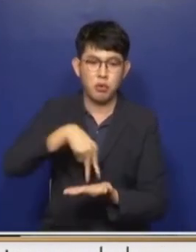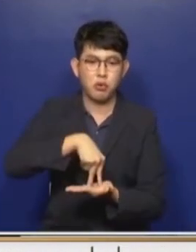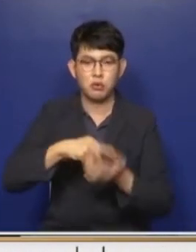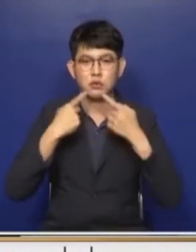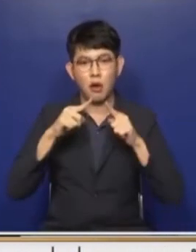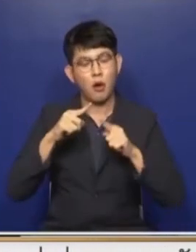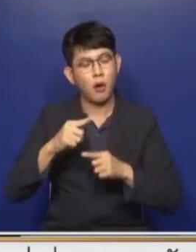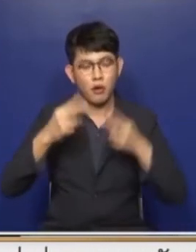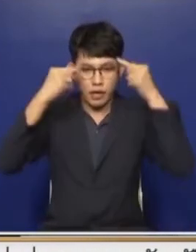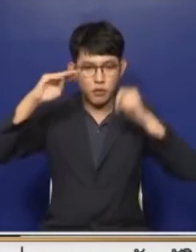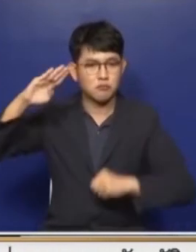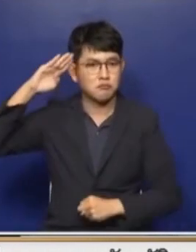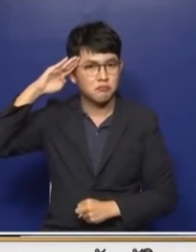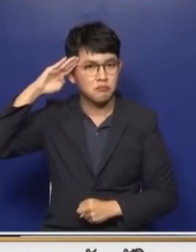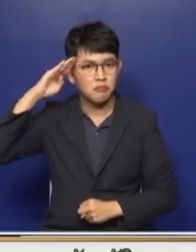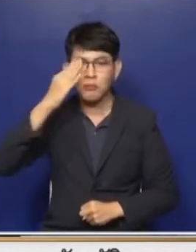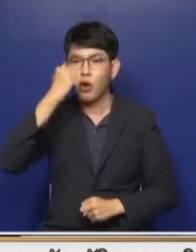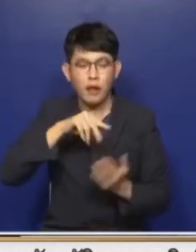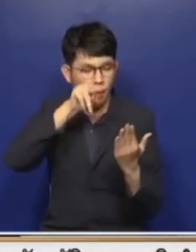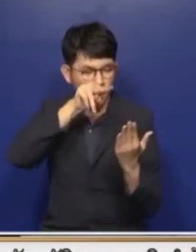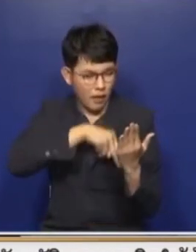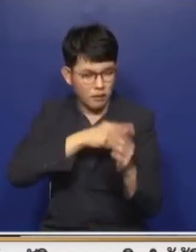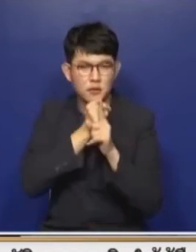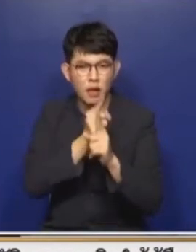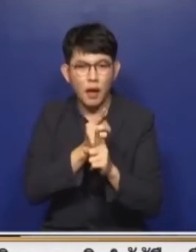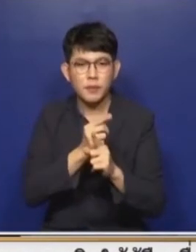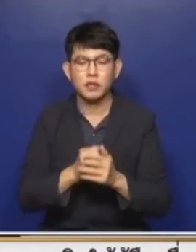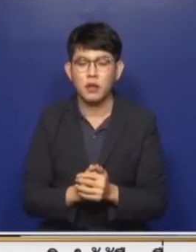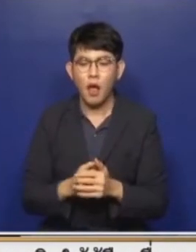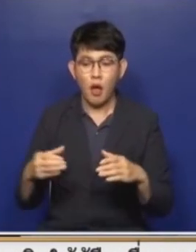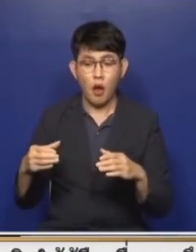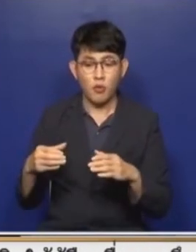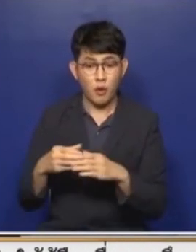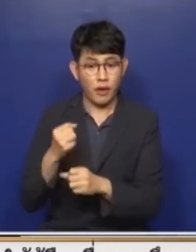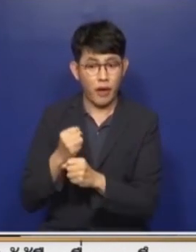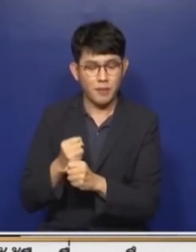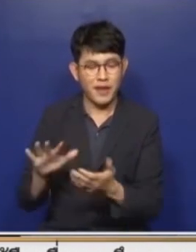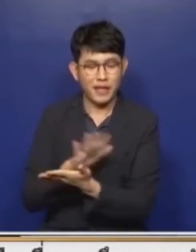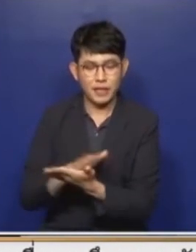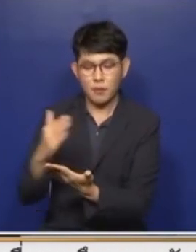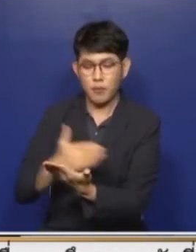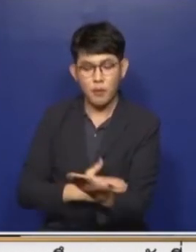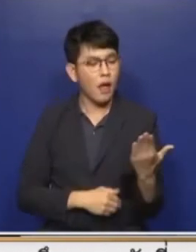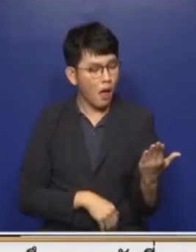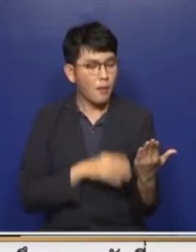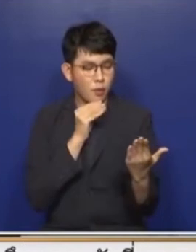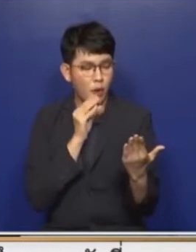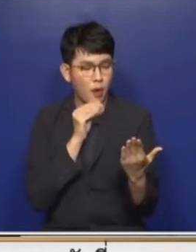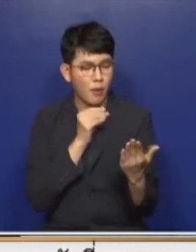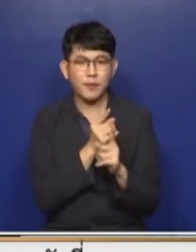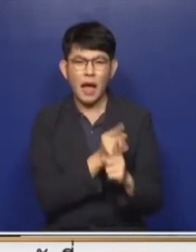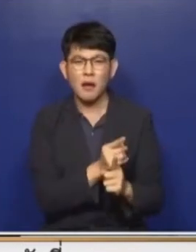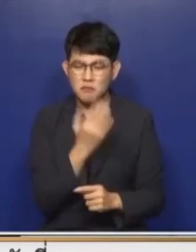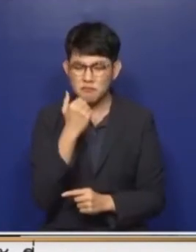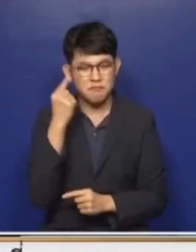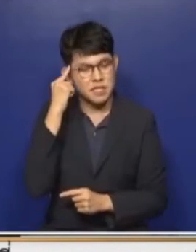เนประยุติจโอชาท่านอ่านแค่ตามที่ทางหนวยงานเขียนโพยมาให้ท่าน ถ้าท่านจะทำอย่นั้นท่านถ่